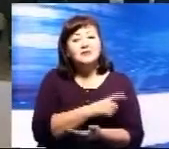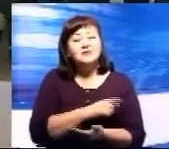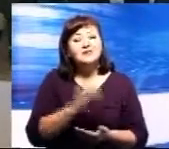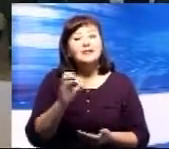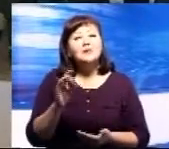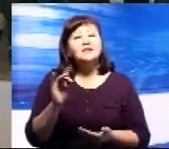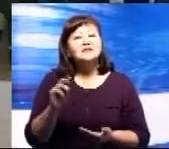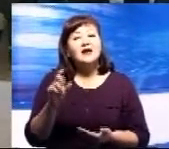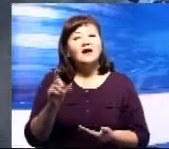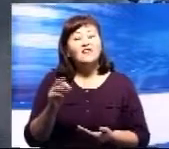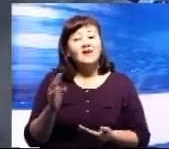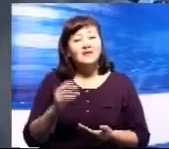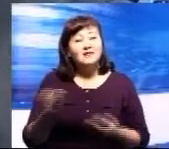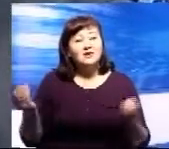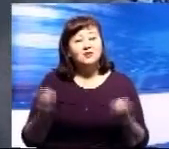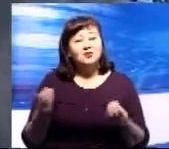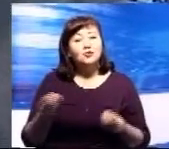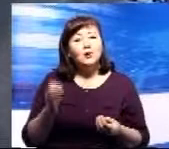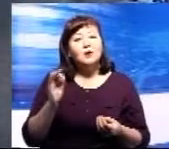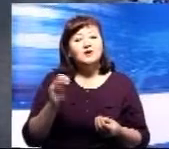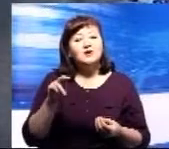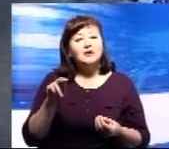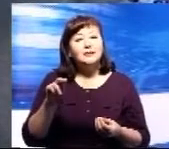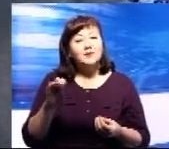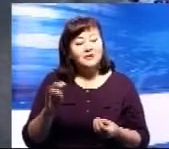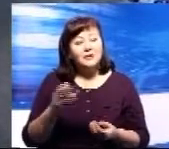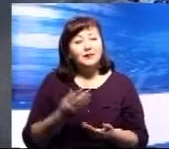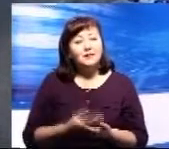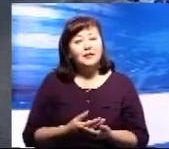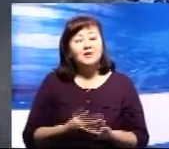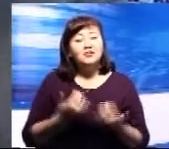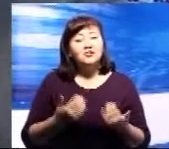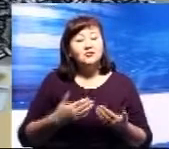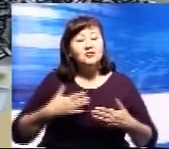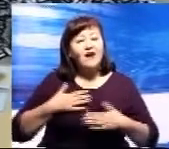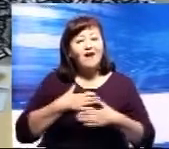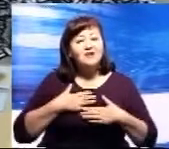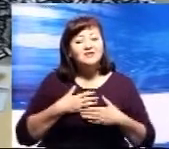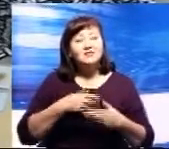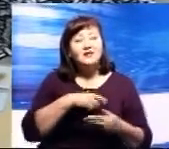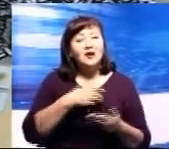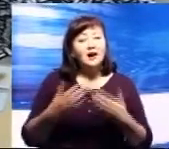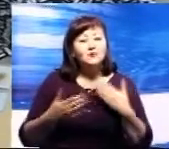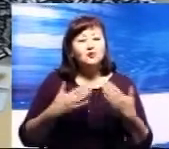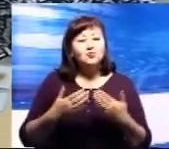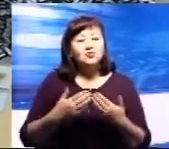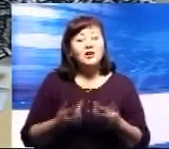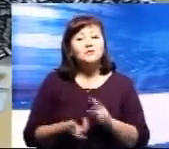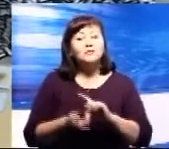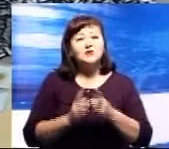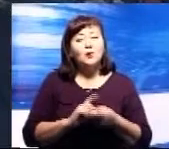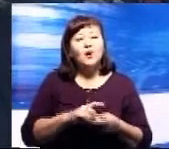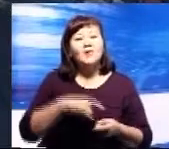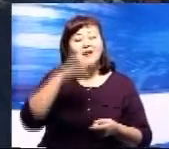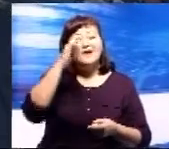развития продуктивной занятости и массового предпринимательства. Сейчас очень активно обсуждается вопрос о переходе казахского алфавита на латиницу,